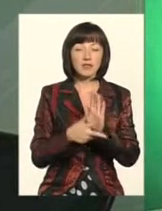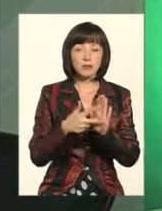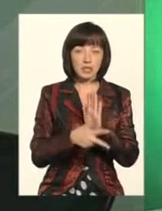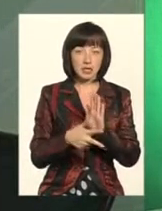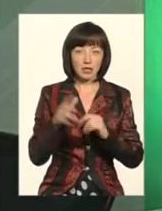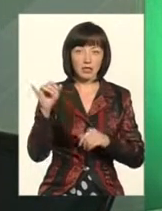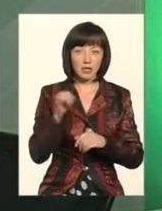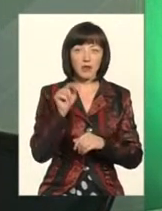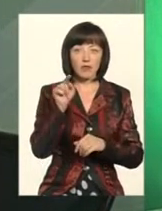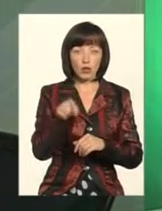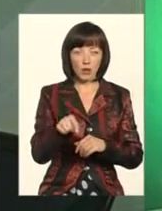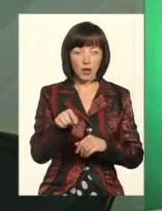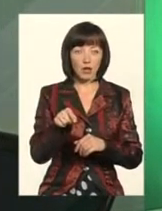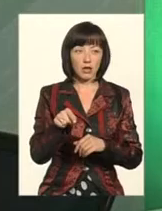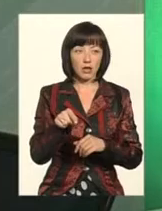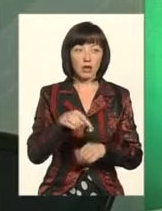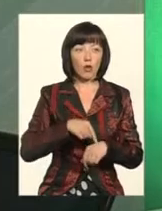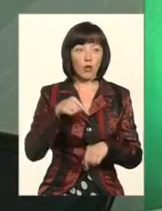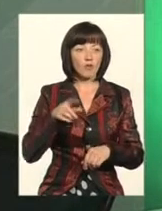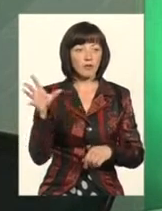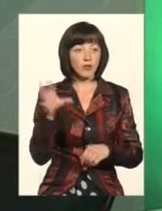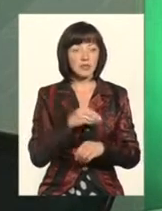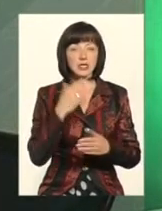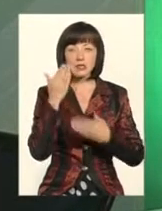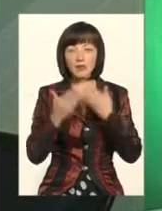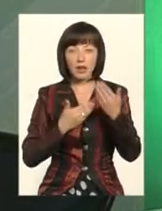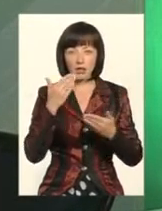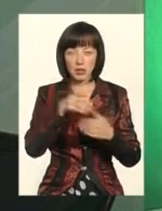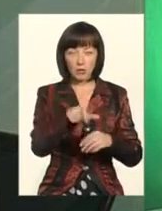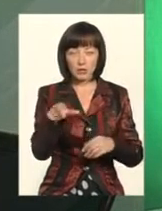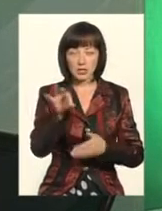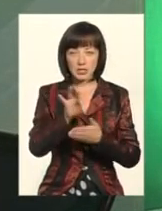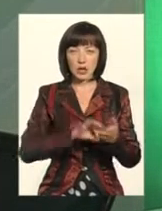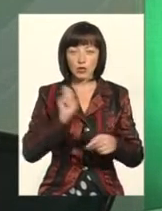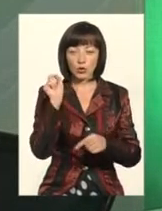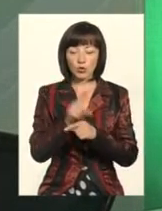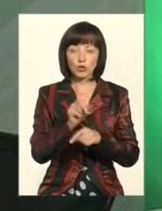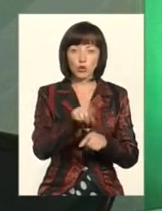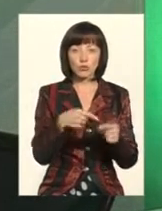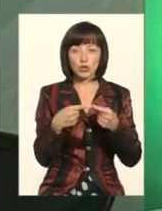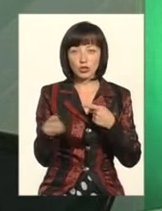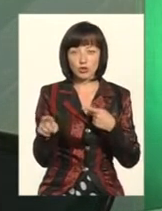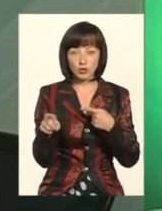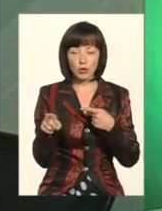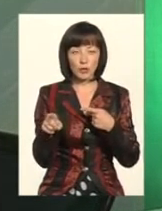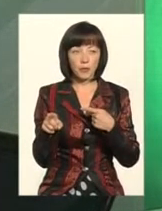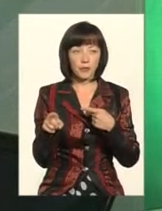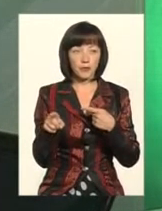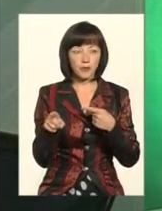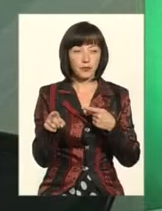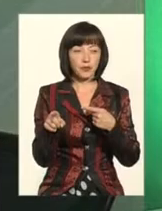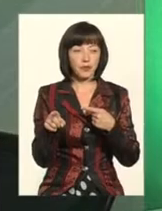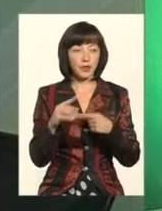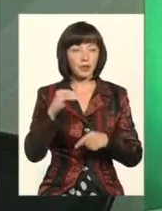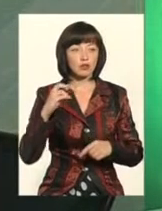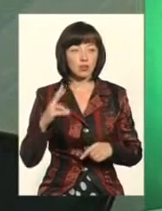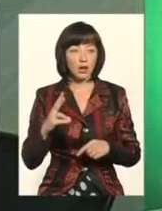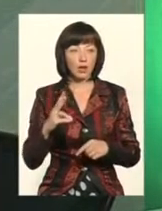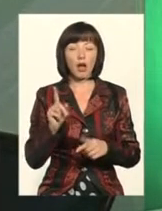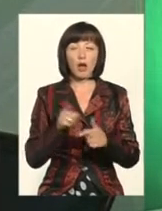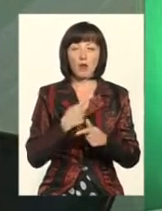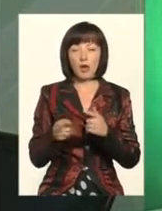І вона, служба, реагує на всі звернення громадян. І зразу йде доручення тому чи іншому ЖЕКу чи